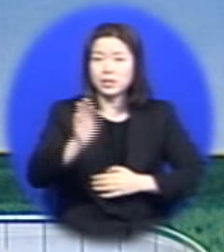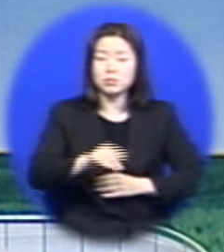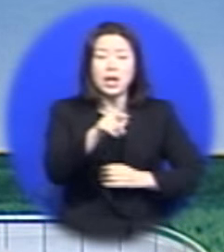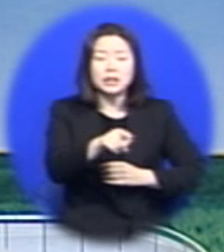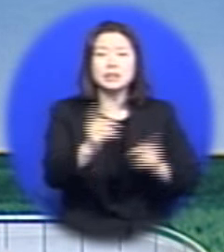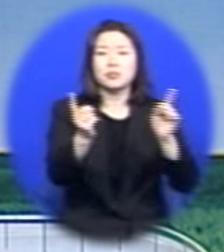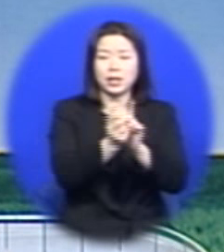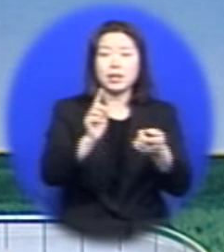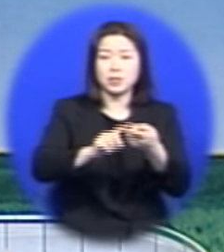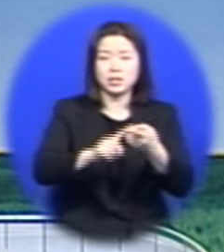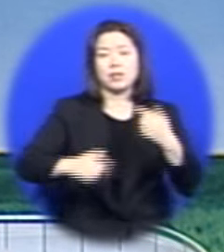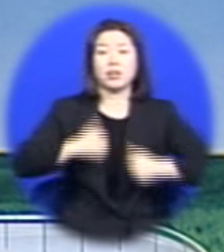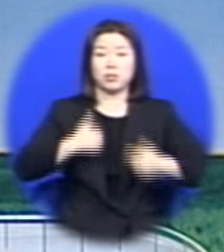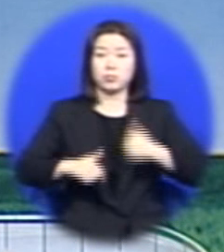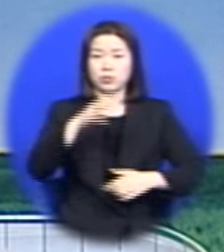자체가 기뻤어요.